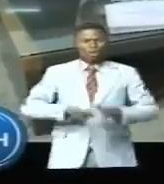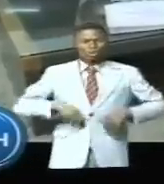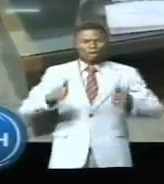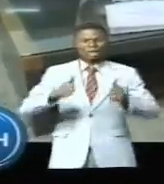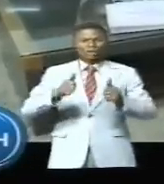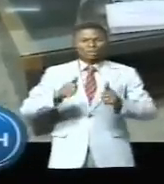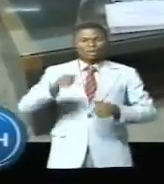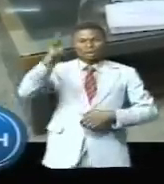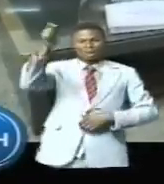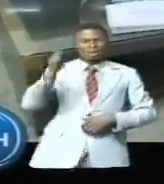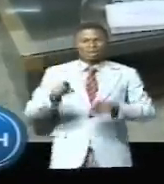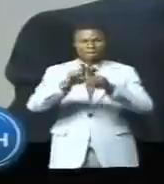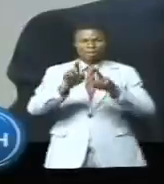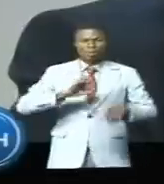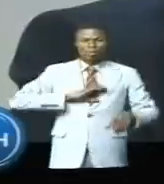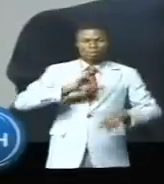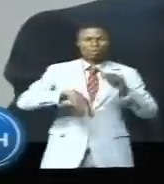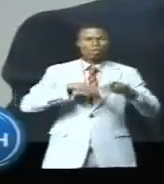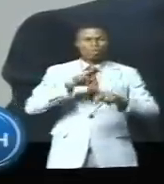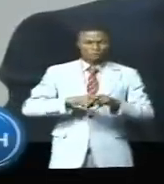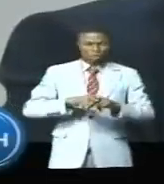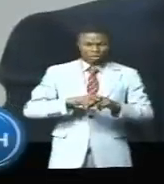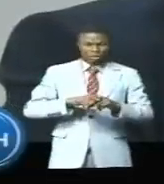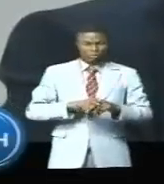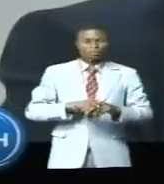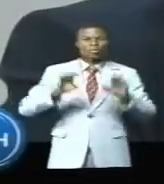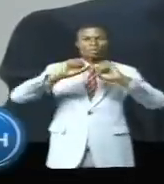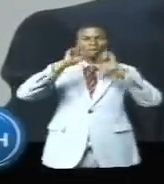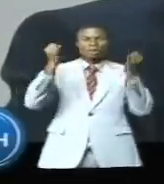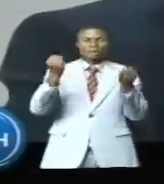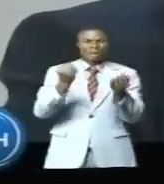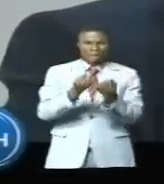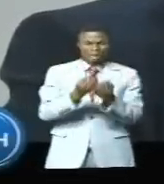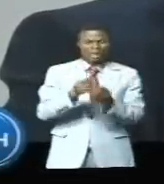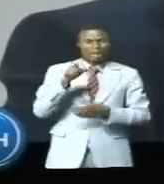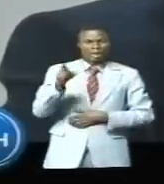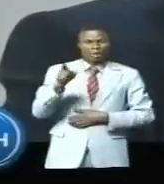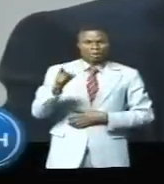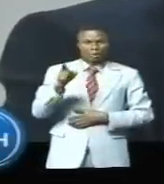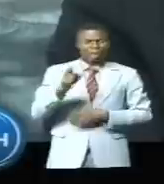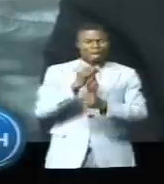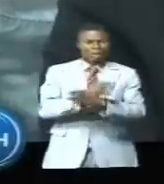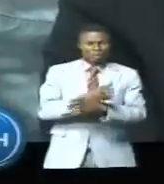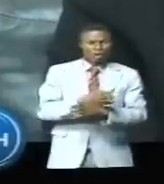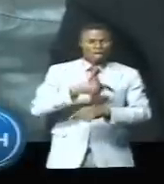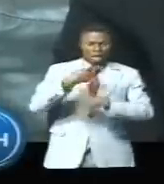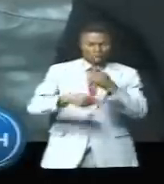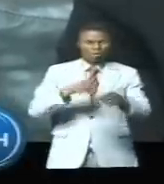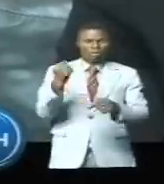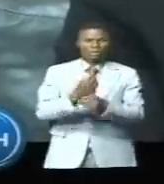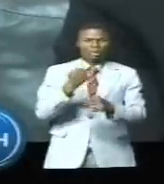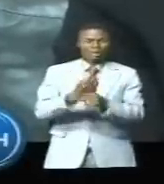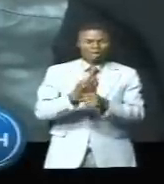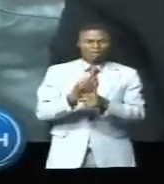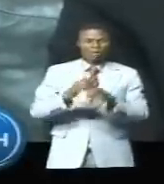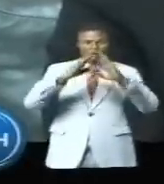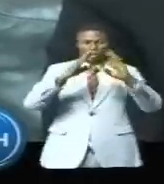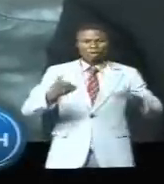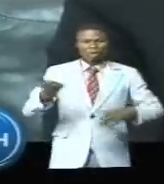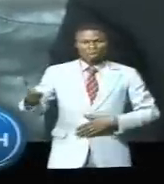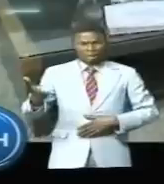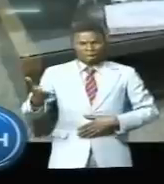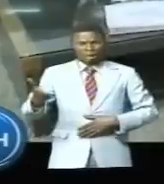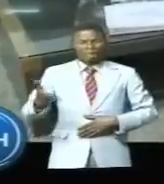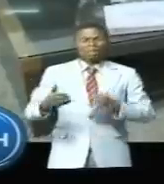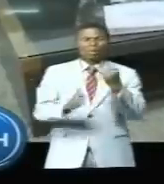vie des militaires et policiers. L'entreprise Bitec Consulting s'est dit prête à remettre les clés de ces maisons dans un